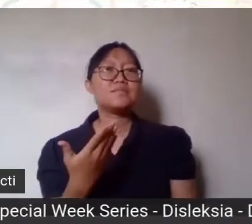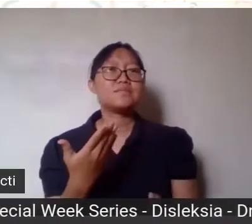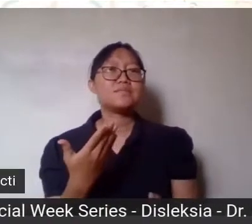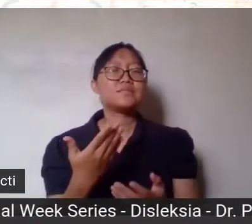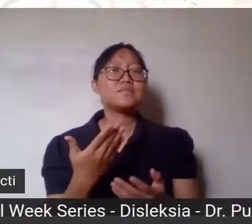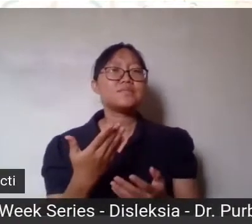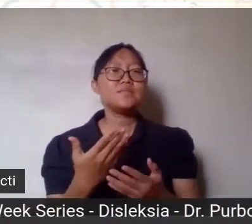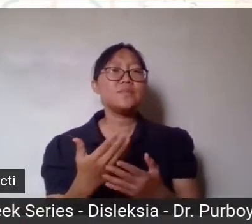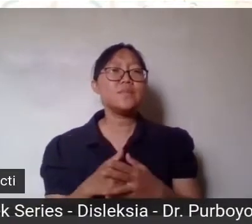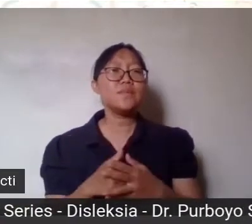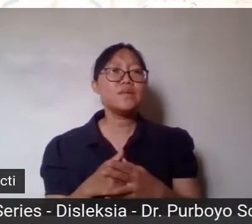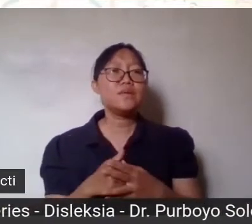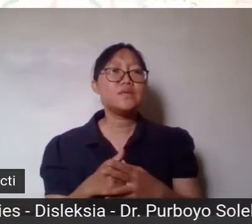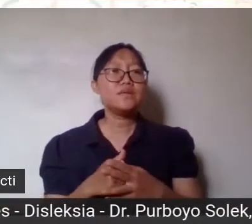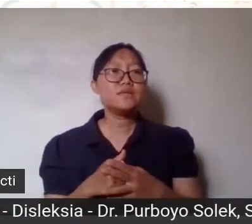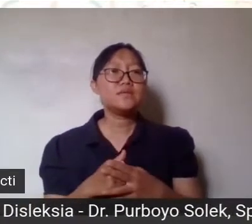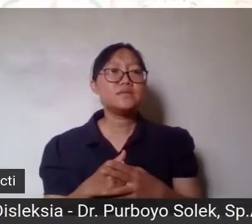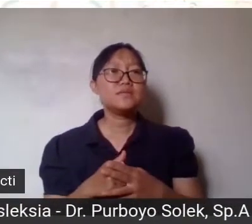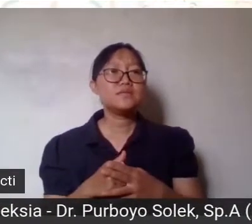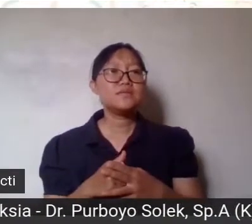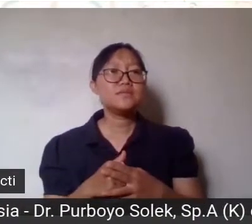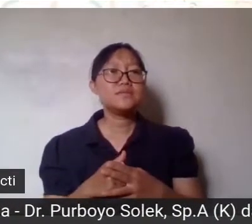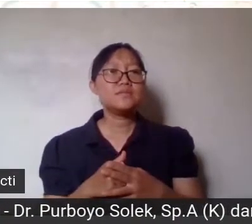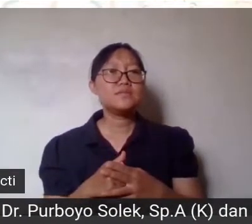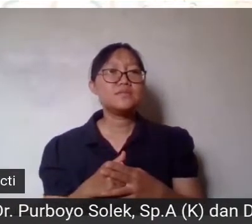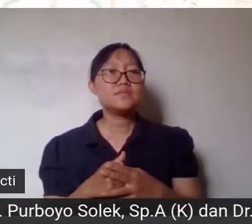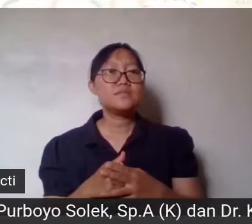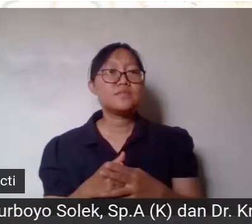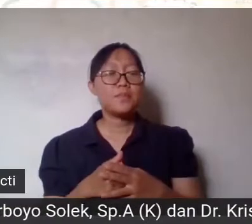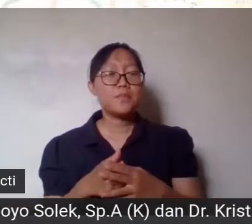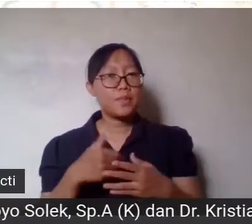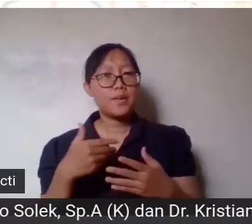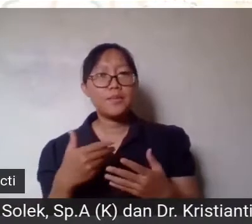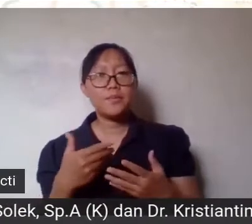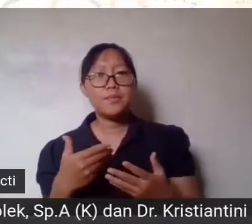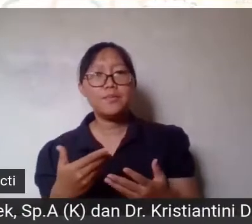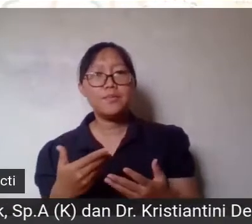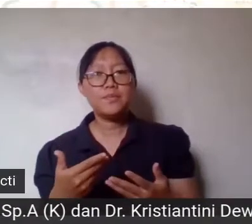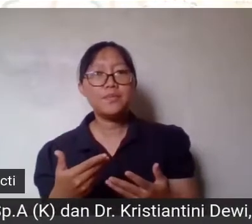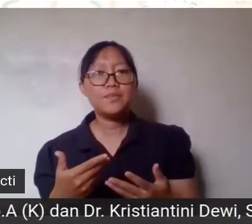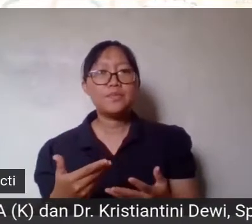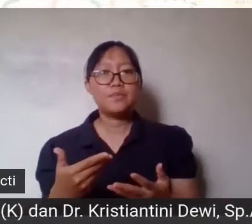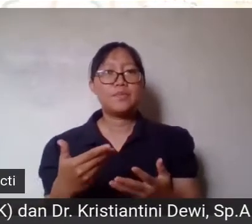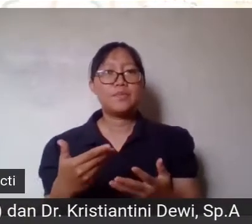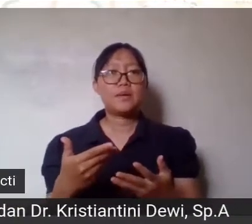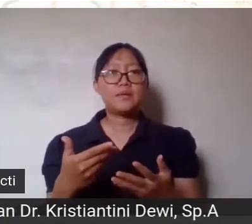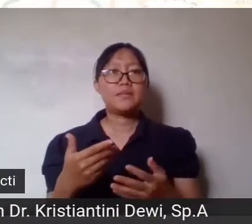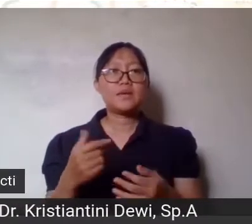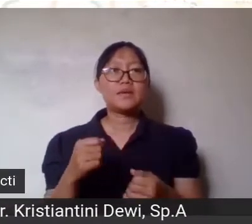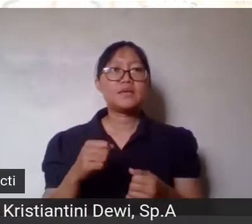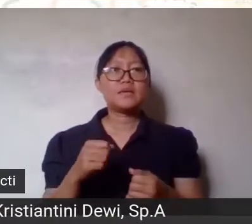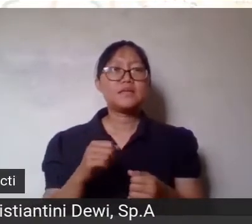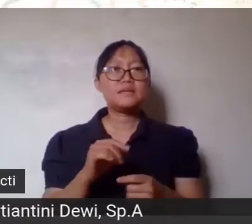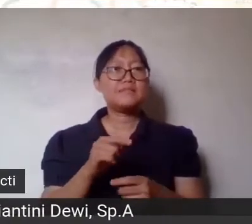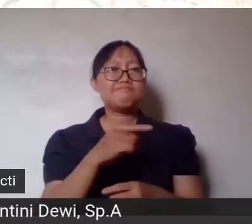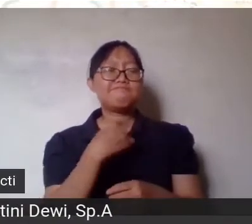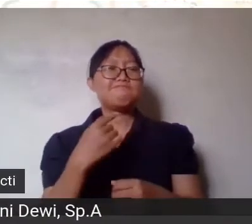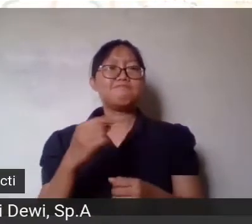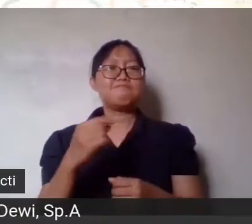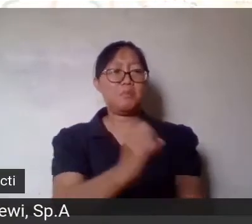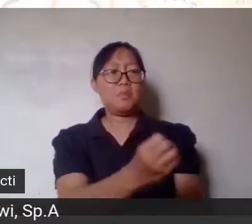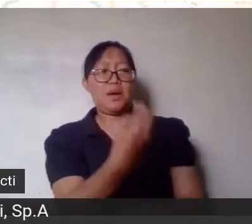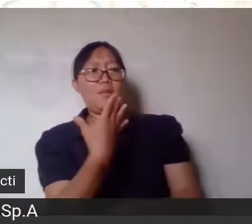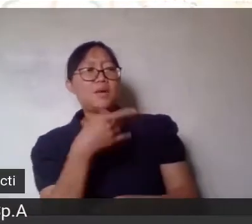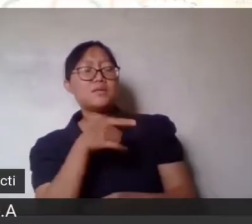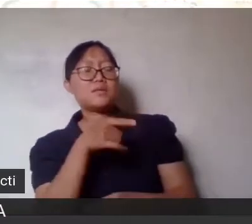apa ya, pendapat mereka itu, tidak terbukti atau harusnya seperti apa ya? Silakan Dokter Purboyo dulu atau Dokter Tian dulu yang